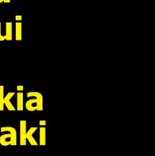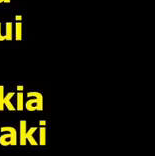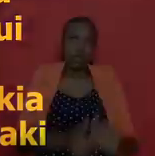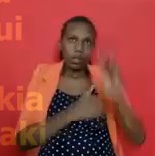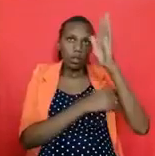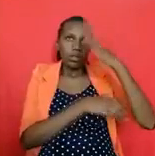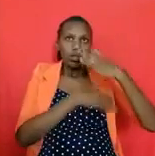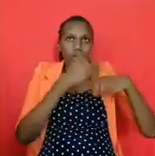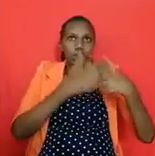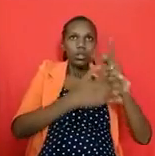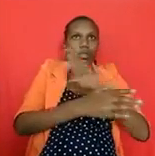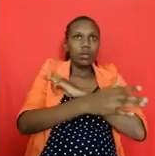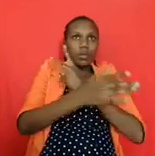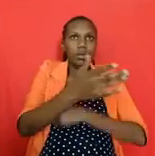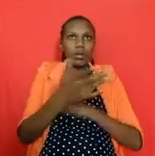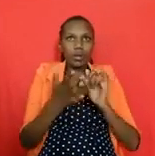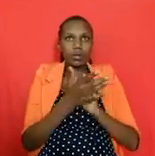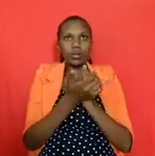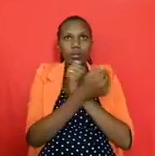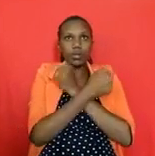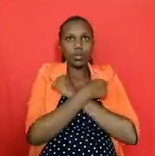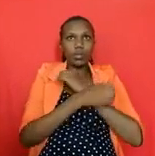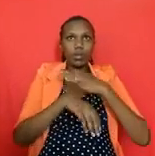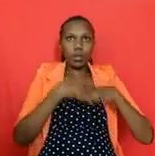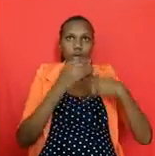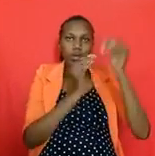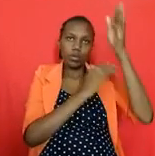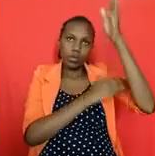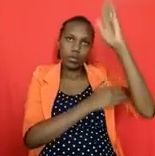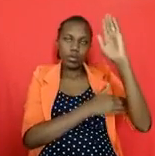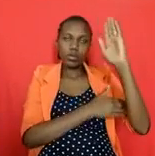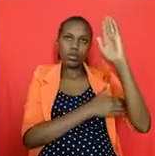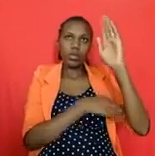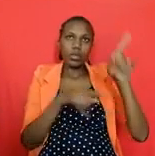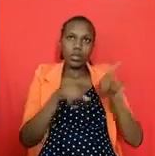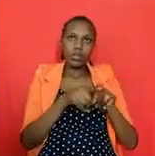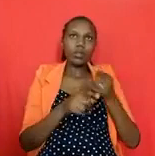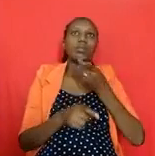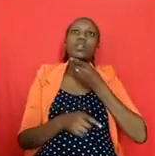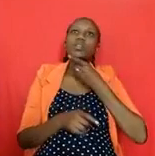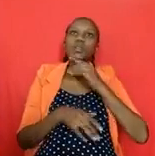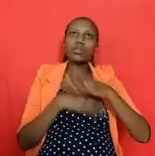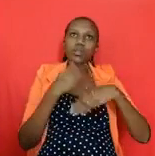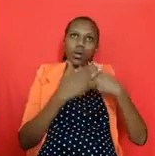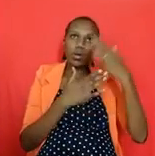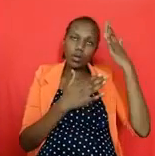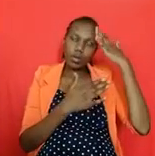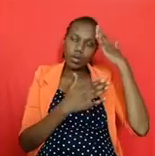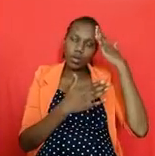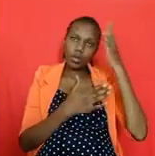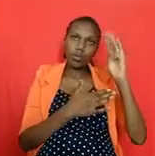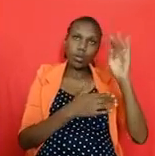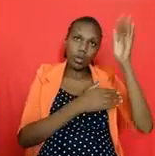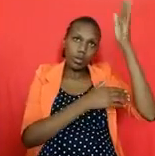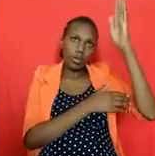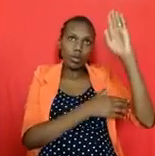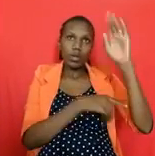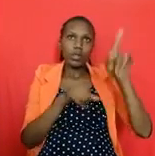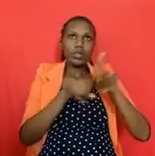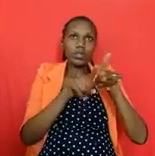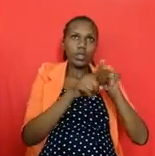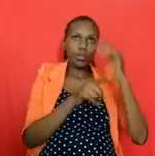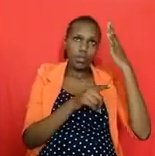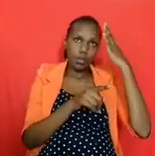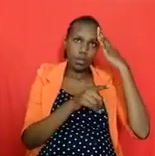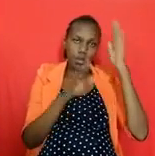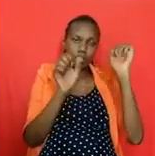ngai mwene hinya wothe we ngoro cia andũ othe nĩ hingũrwo kũrĩ we namo merirĩria mao mothe nĩ mamenyetwo nĩwe na ningĩ gũtirĩ